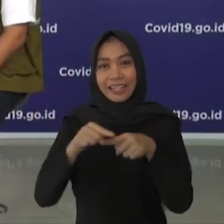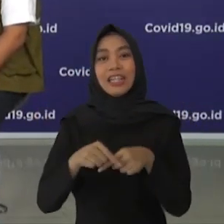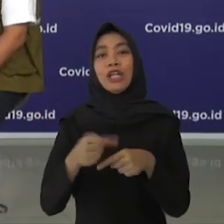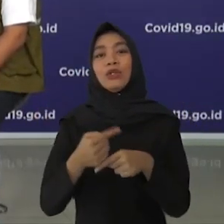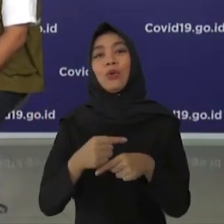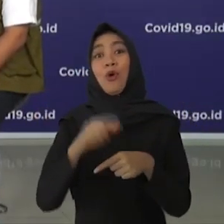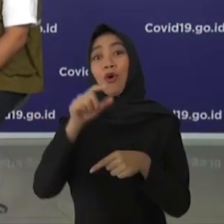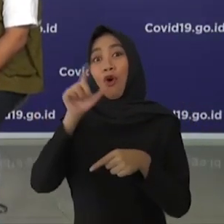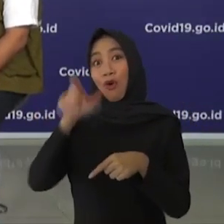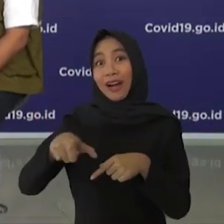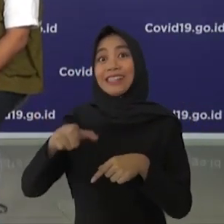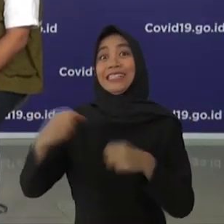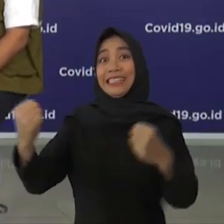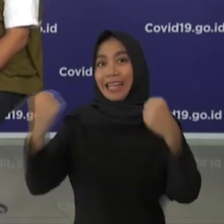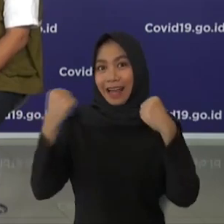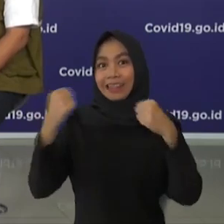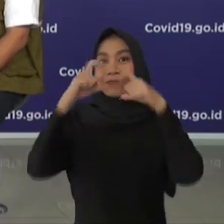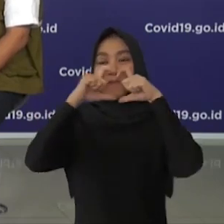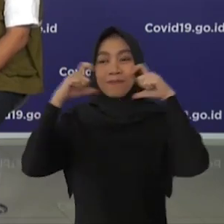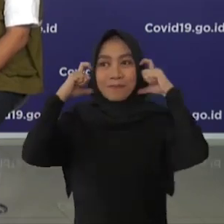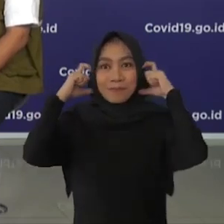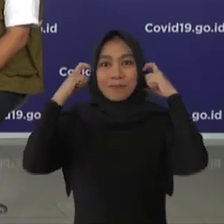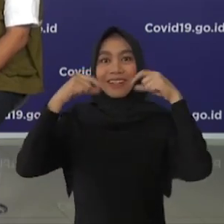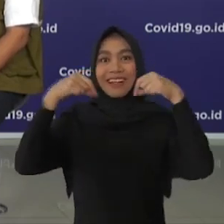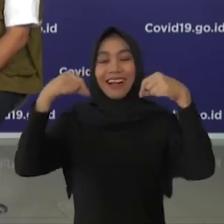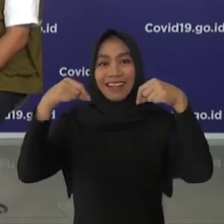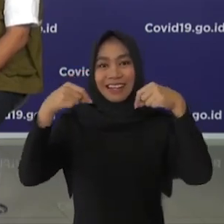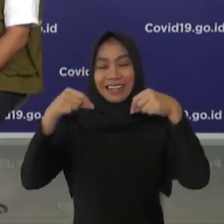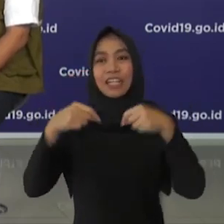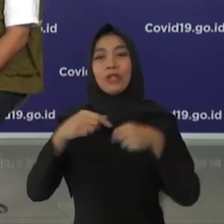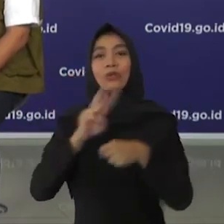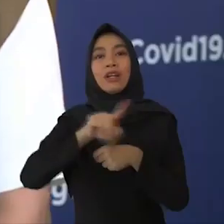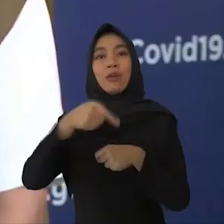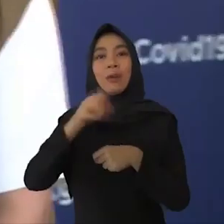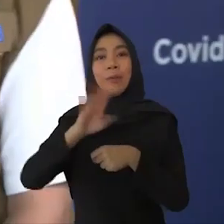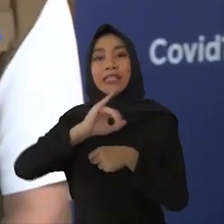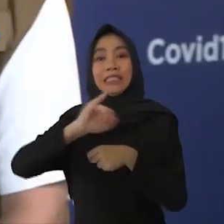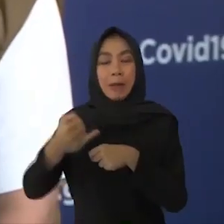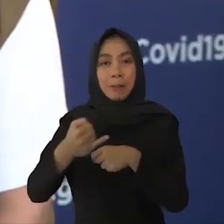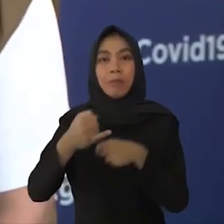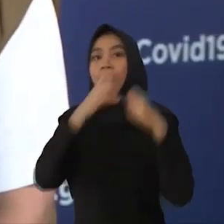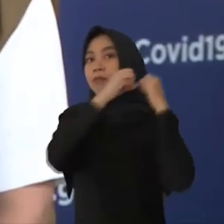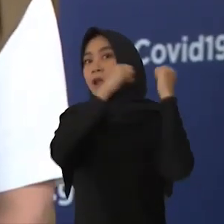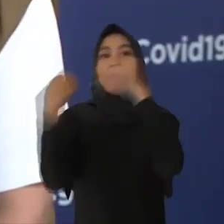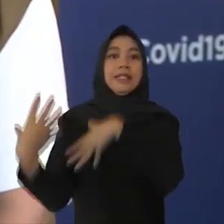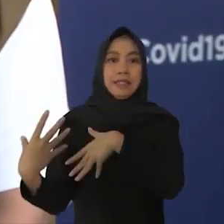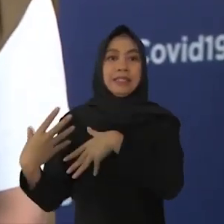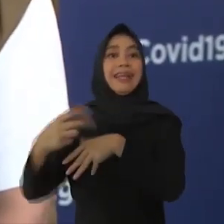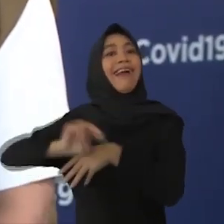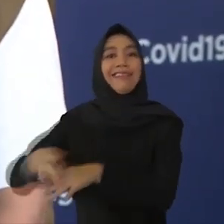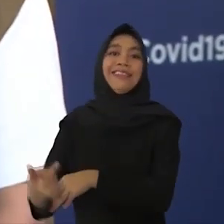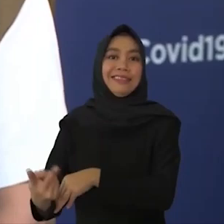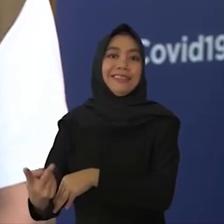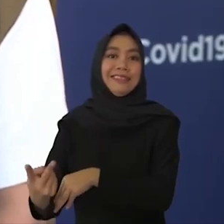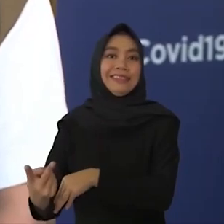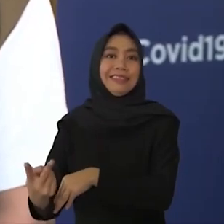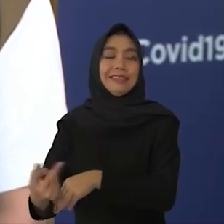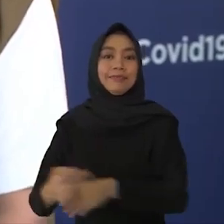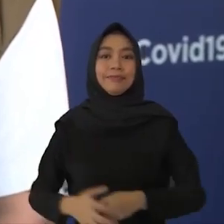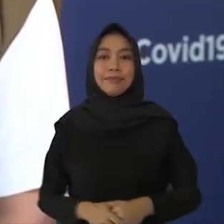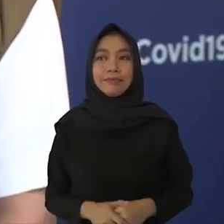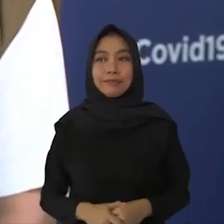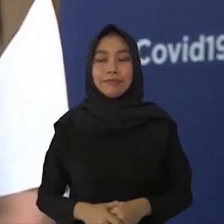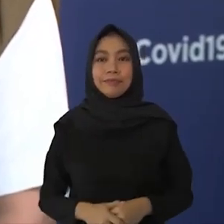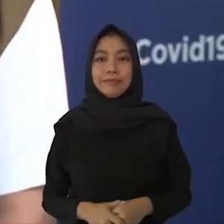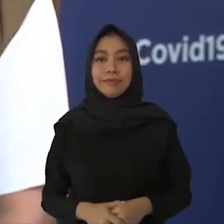jam. 3-4 jam, begitu rasanya udah mulai basah nih gitu ya, betul, kita sudah harus ganti. Harus diganti. Ganti maskernya.